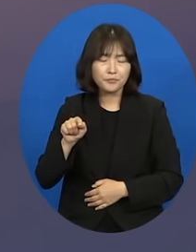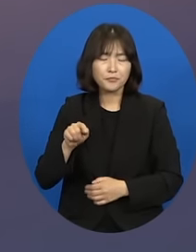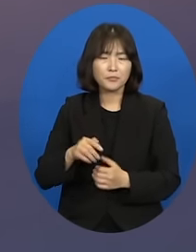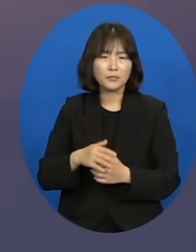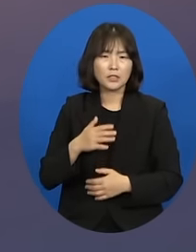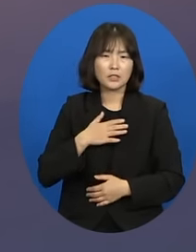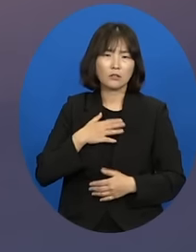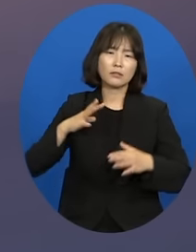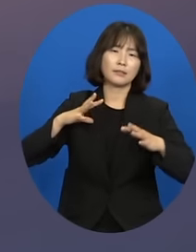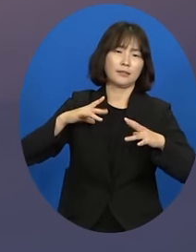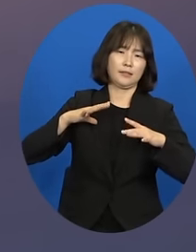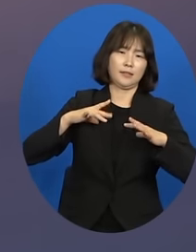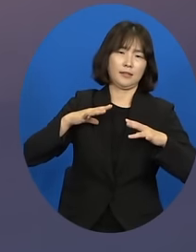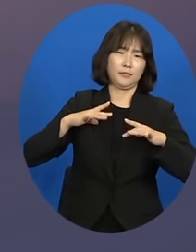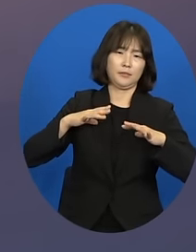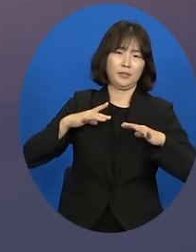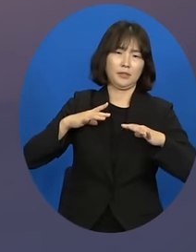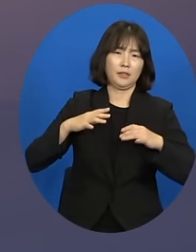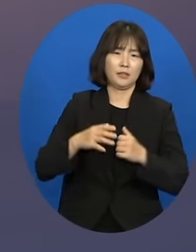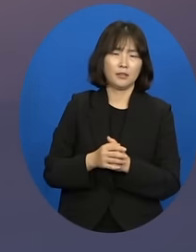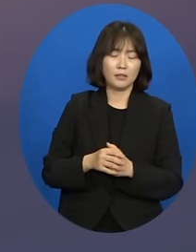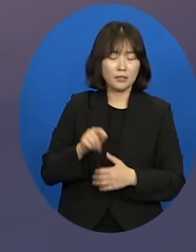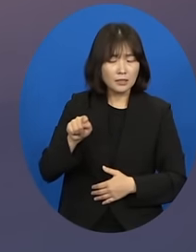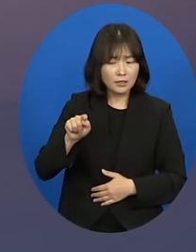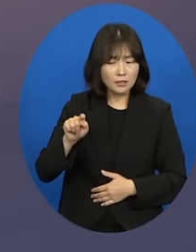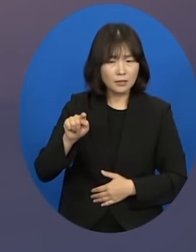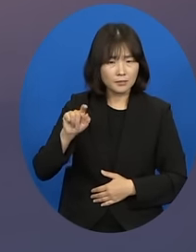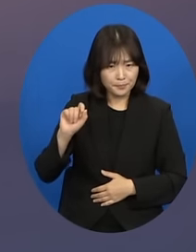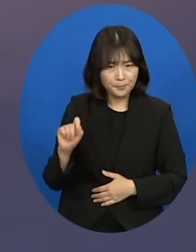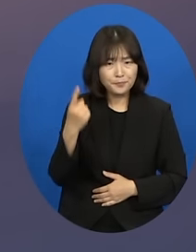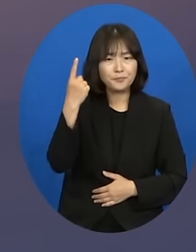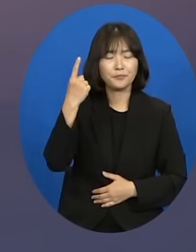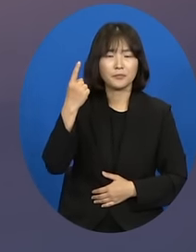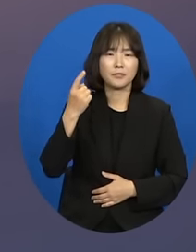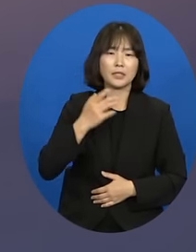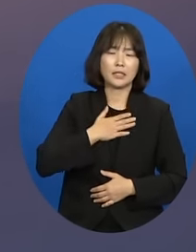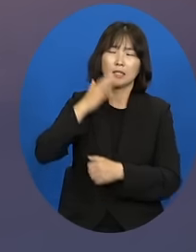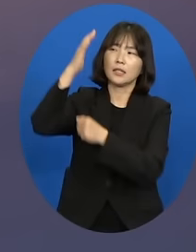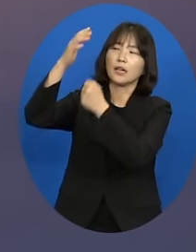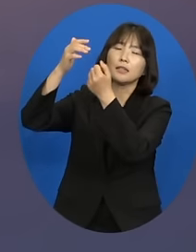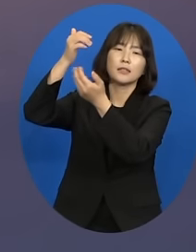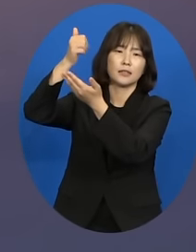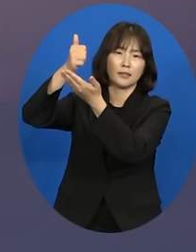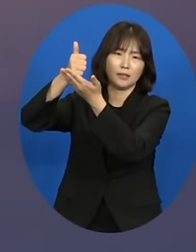저는 자랑합니다. 그것 때문에 제가 하나님의